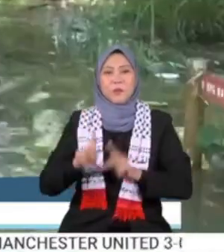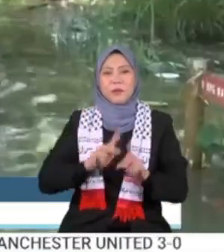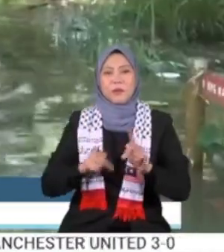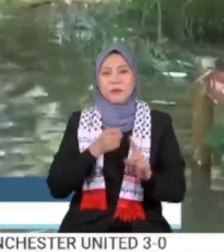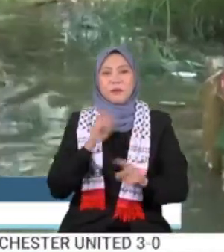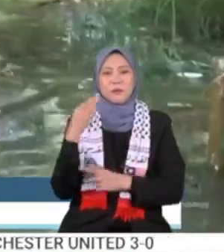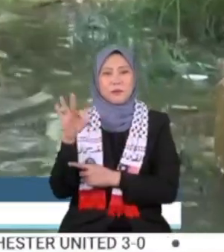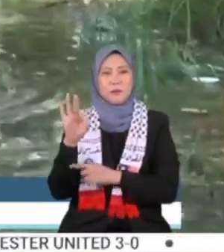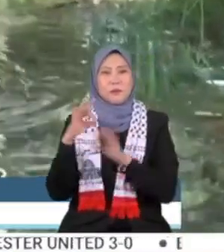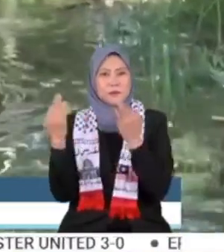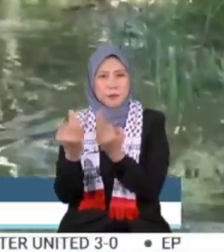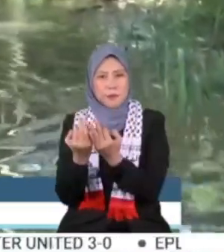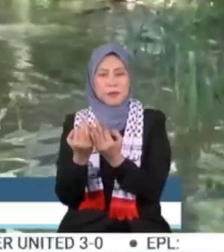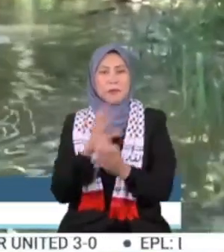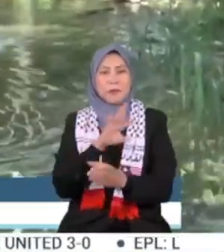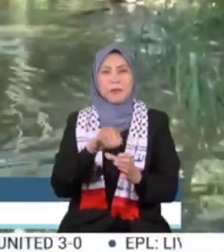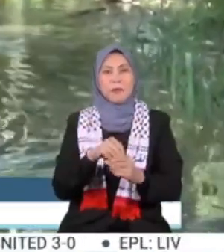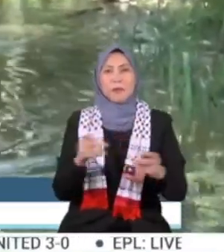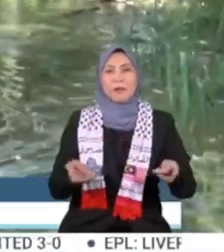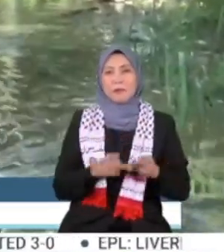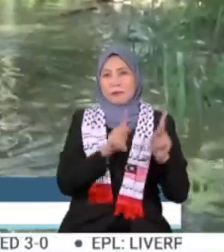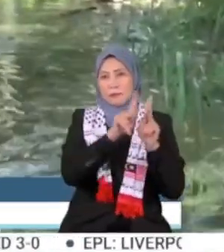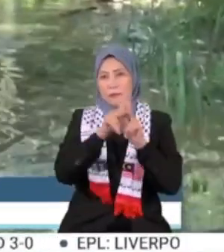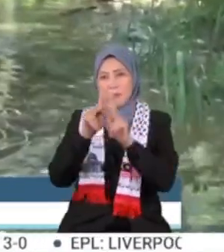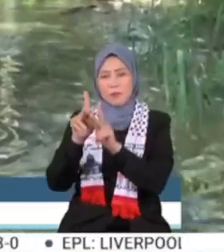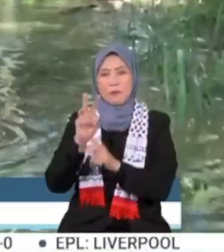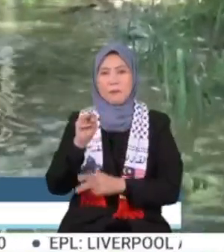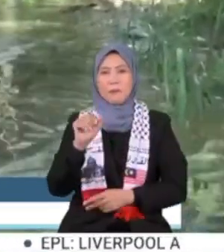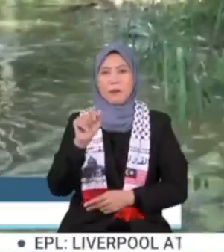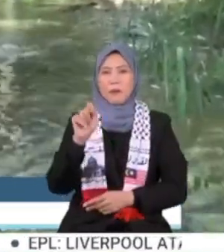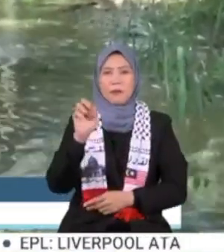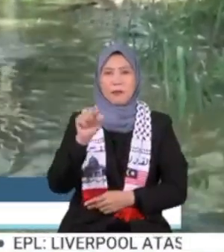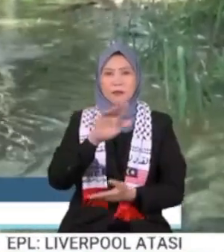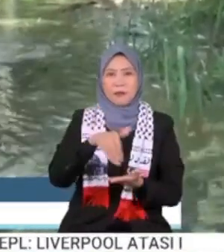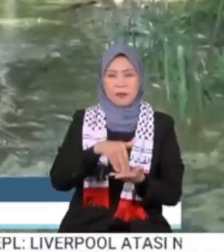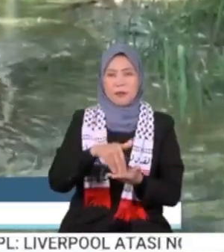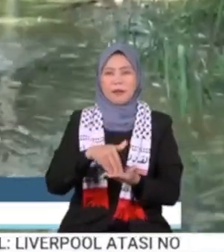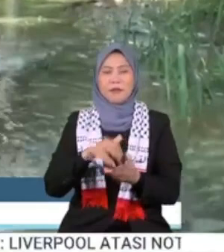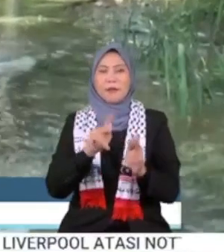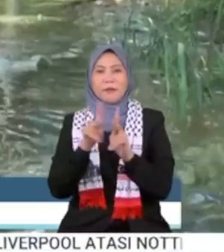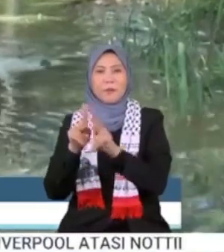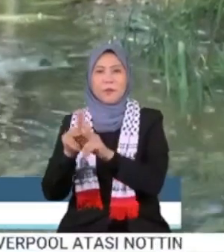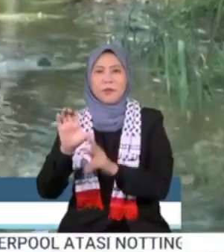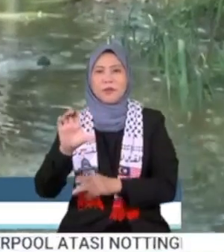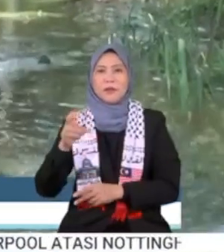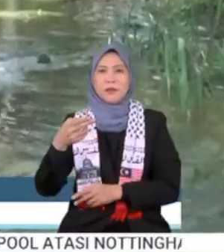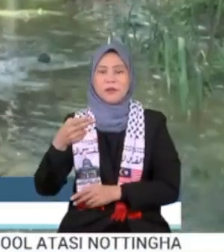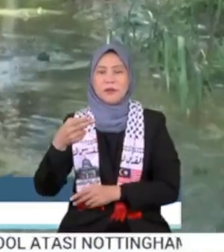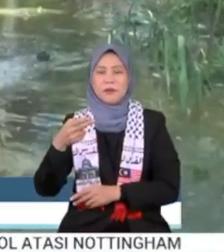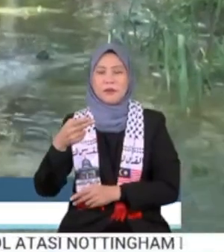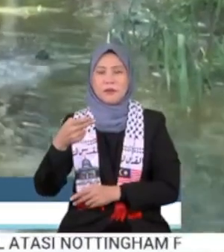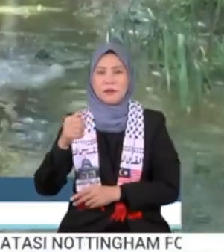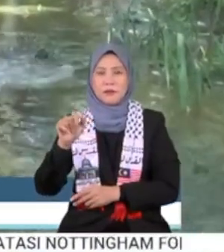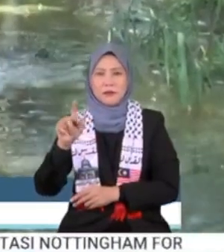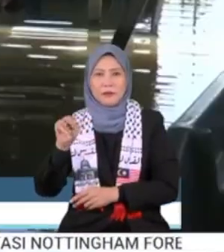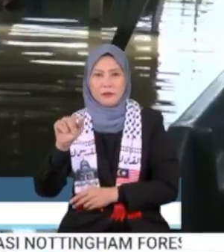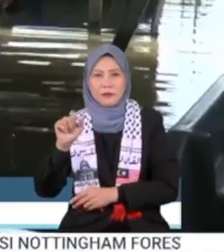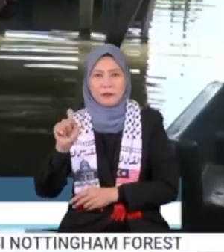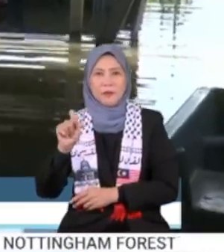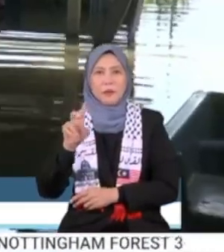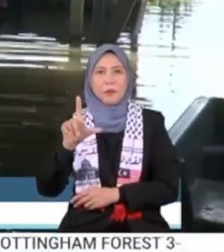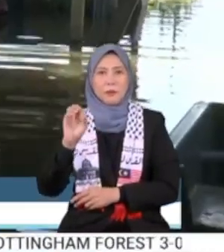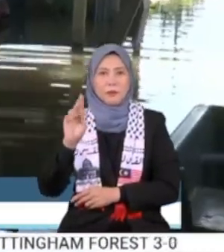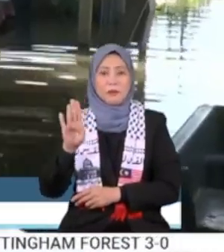19 keluarga melibatkan kawasan Kampung matang Tengah Kampung cangkat lobak dan Kampung beriai manakala